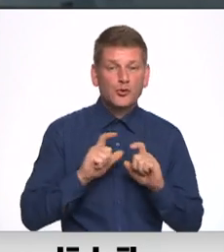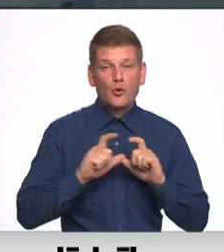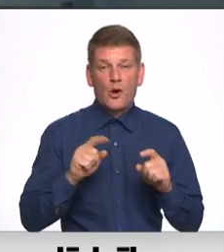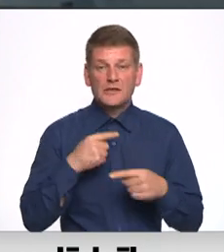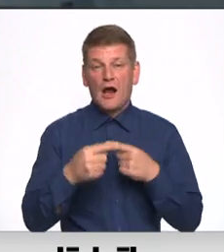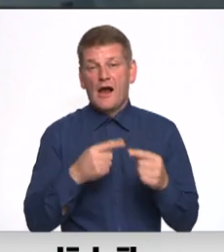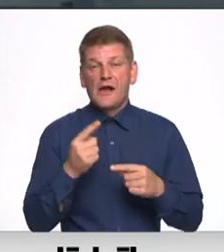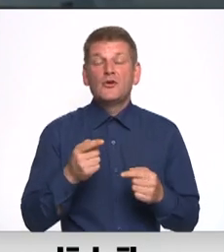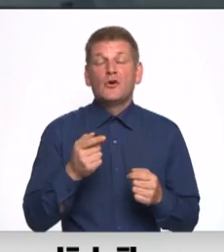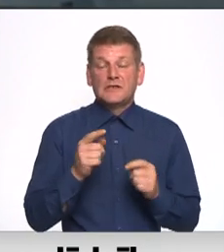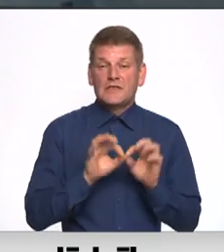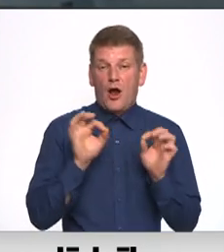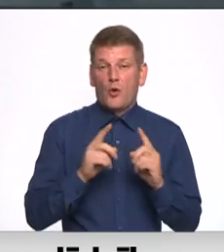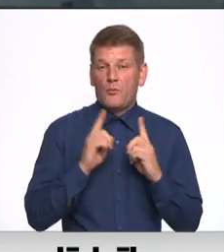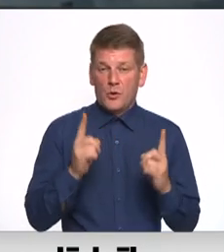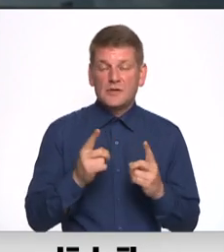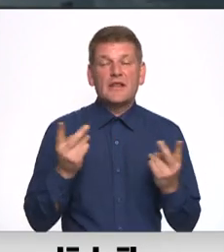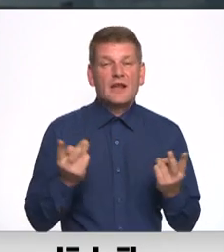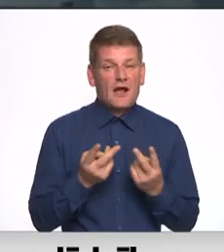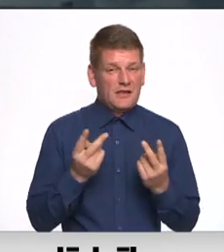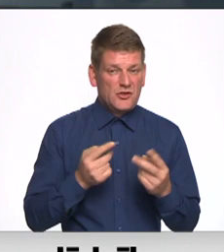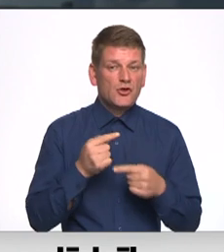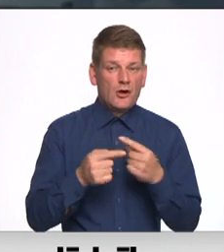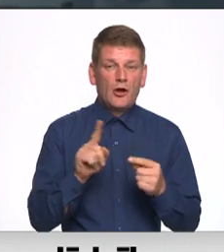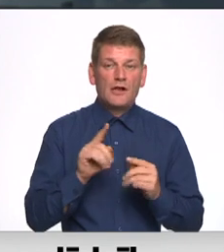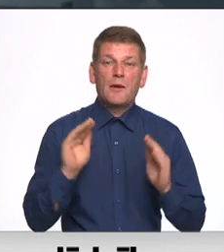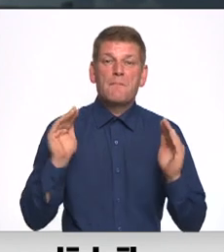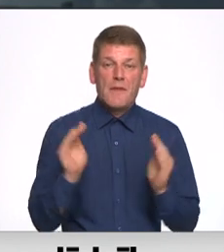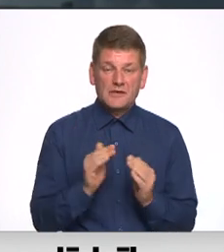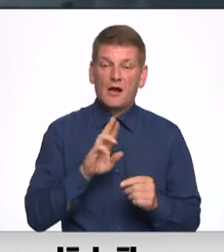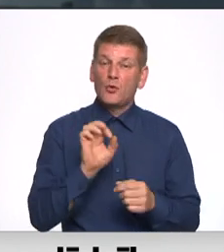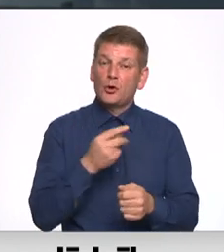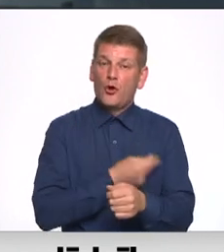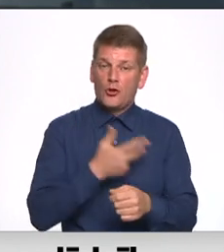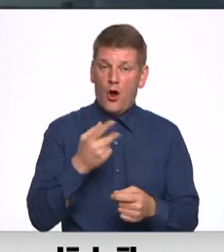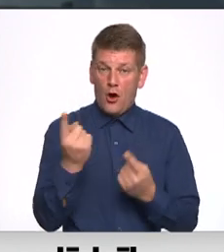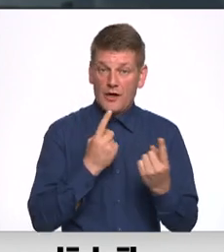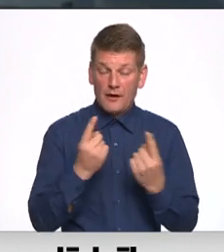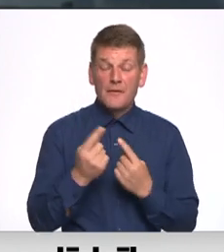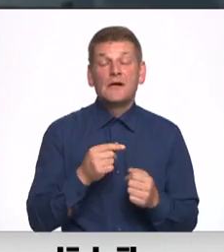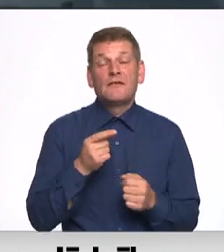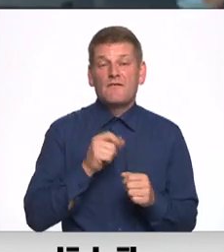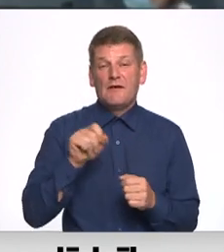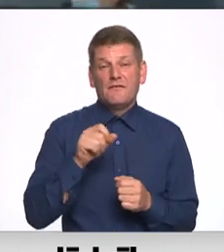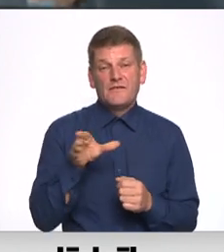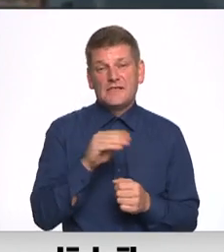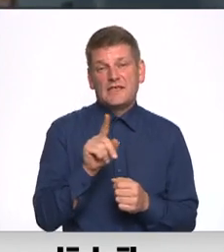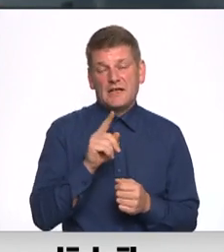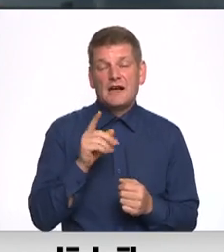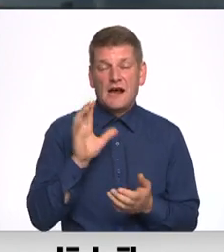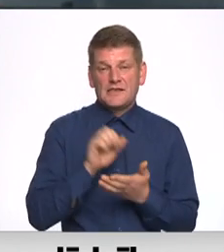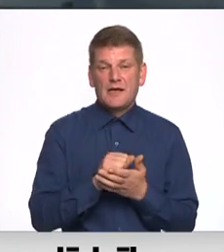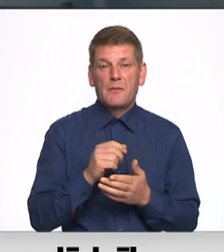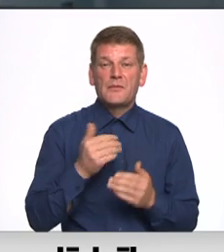gaidu sākuma posms tradicionāli ir nedaudz mazāks no donoriem, jo laikam visi ir aizņemti šajās jaunā